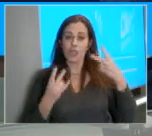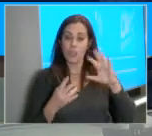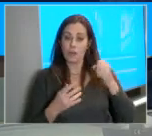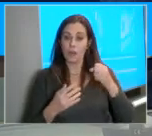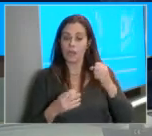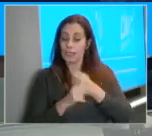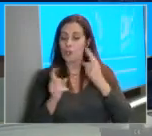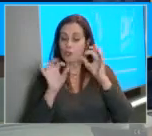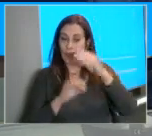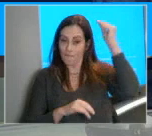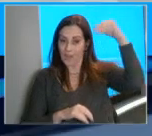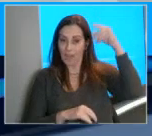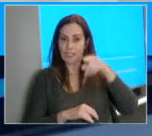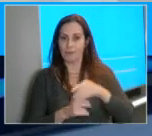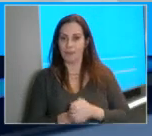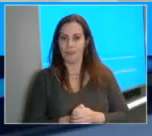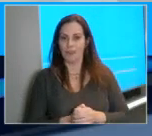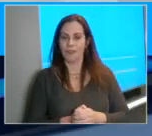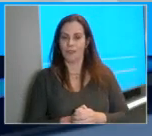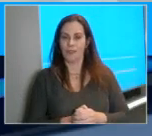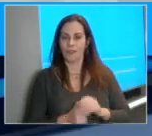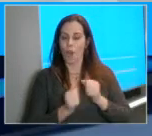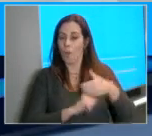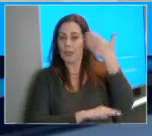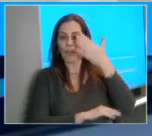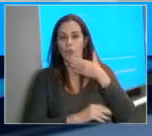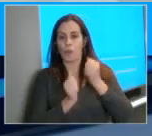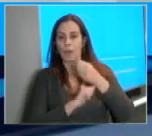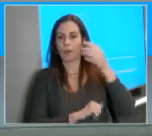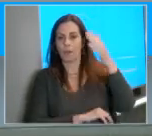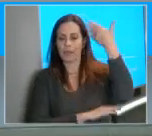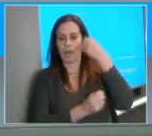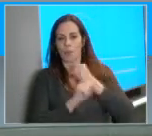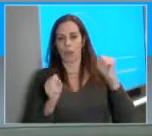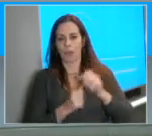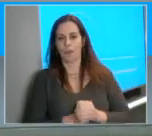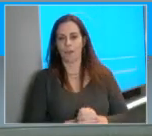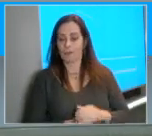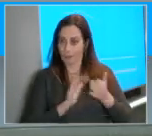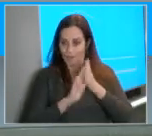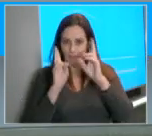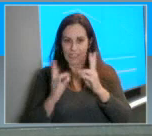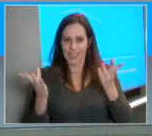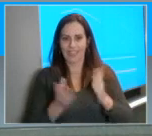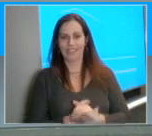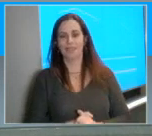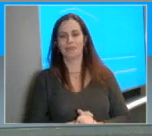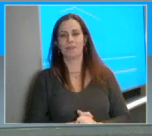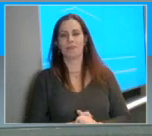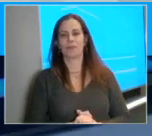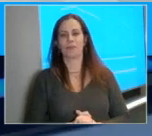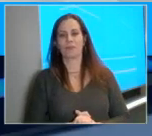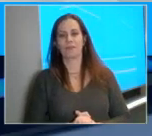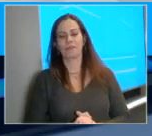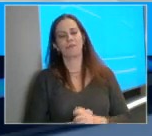שאם לא נתקדם עם הפלסטינים, נגיע למצב של מדינה דולומית. או מדינה יהודית, או מדינה דמוקרטית, אתה צריך להחליט. נקודה. אבסורד. כן. עושים על קריאה גם.